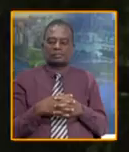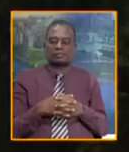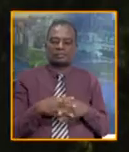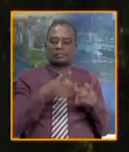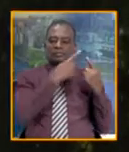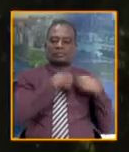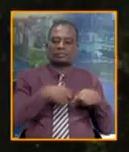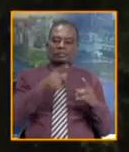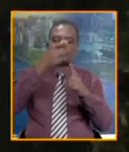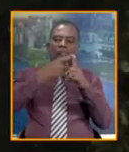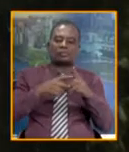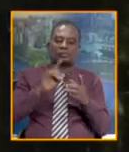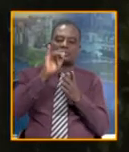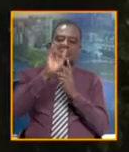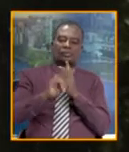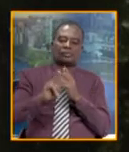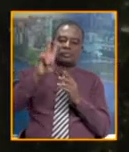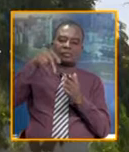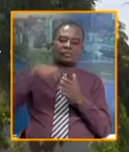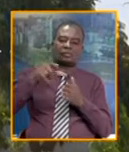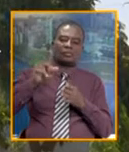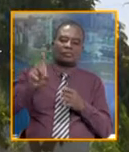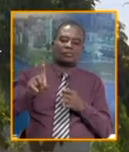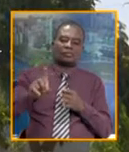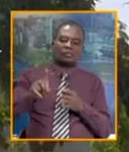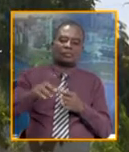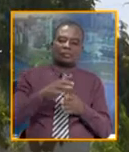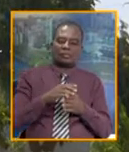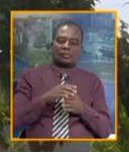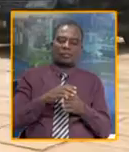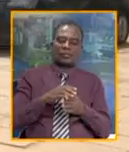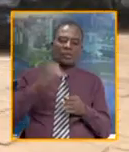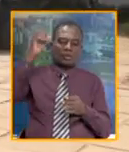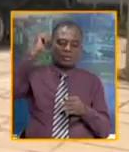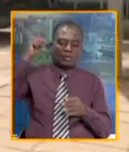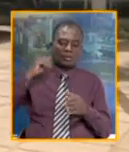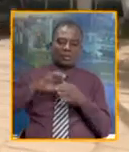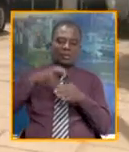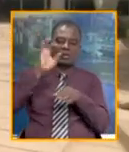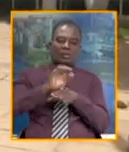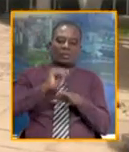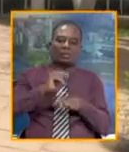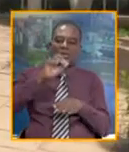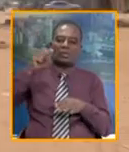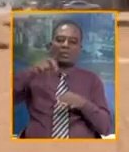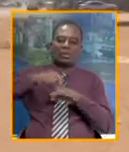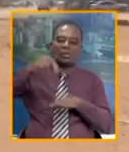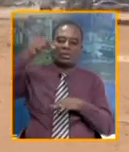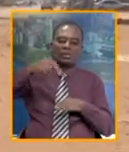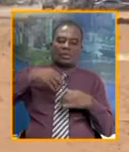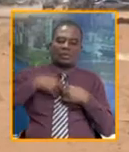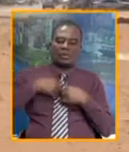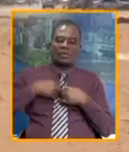Depuis le mois de janvier 2021, le consulat de Côte d'Ivoire au Niger a rejoint ses nouveaux locaux à la cité Fessal, dans un